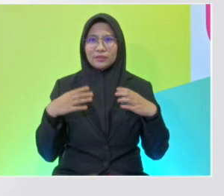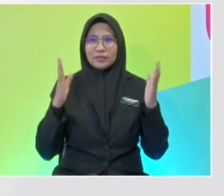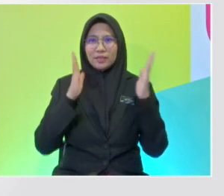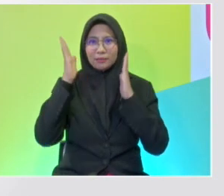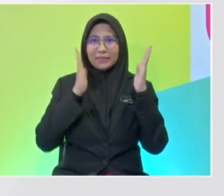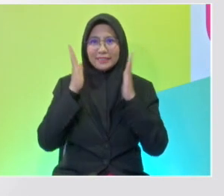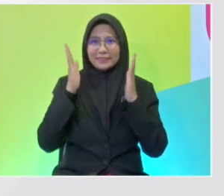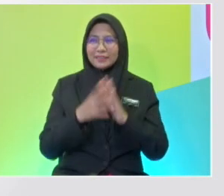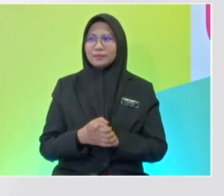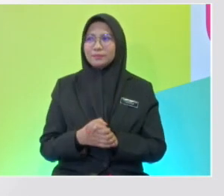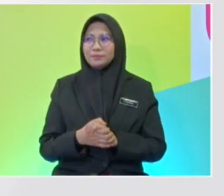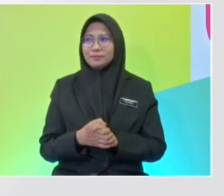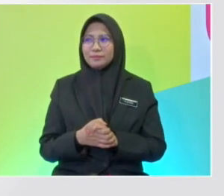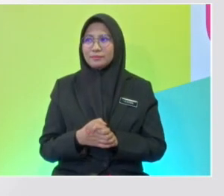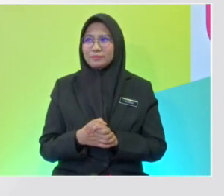soalnya